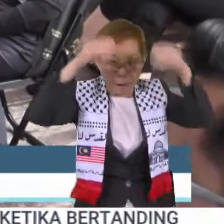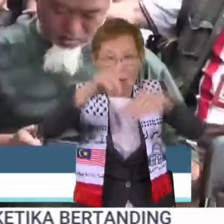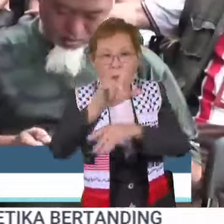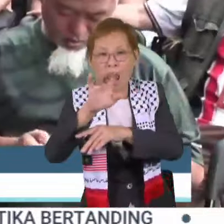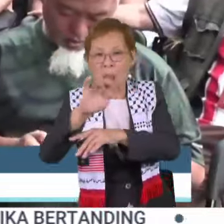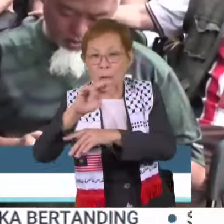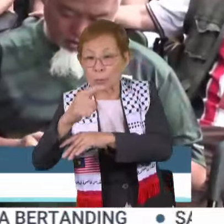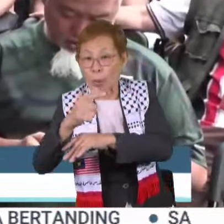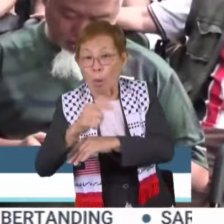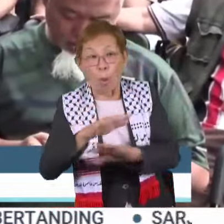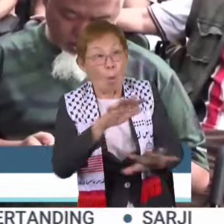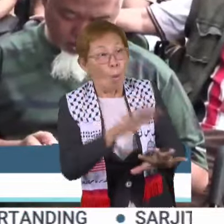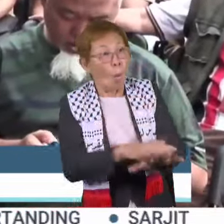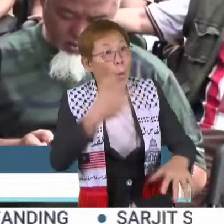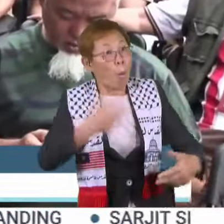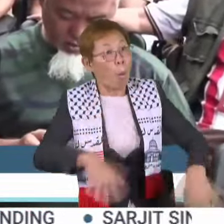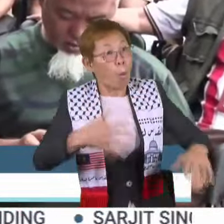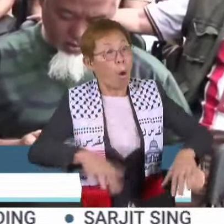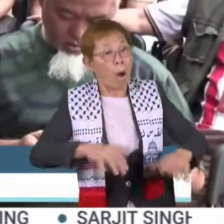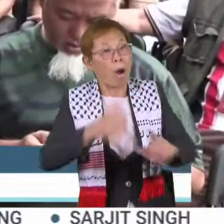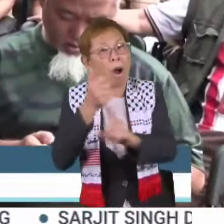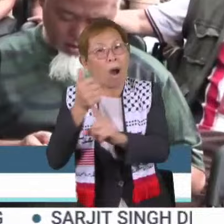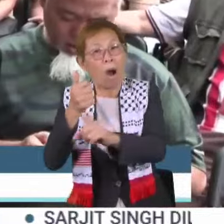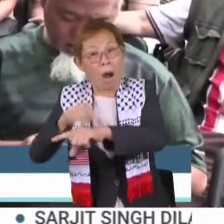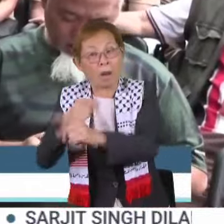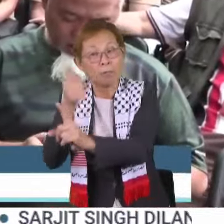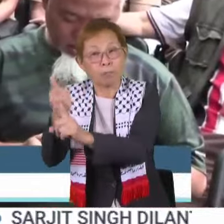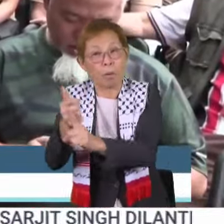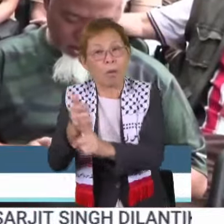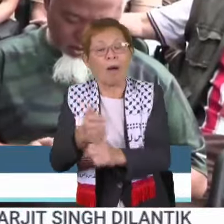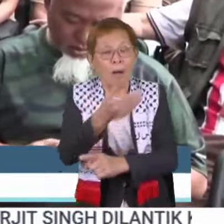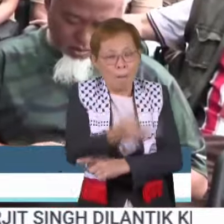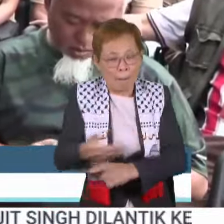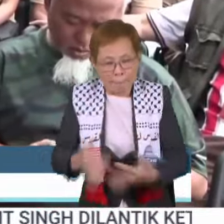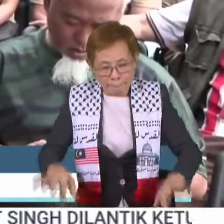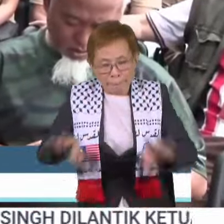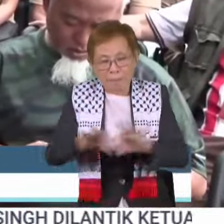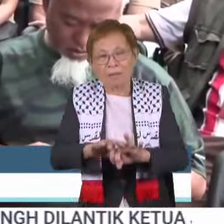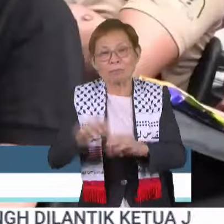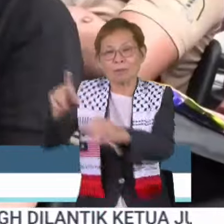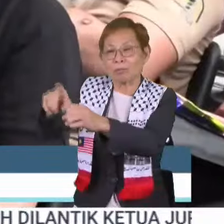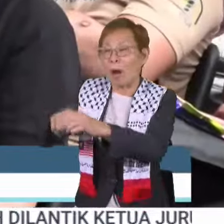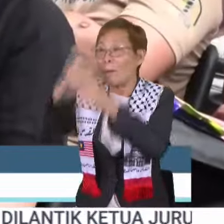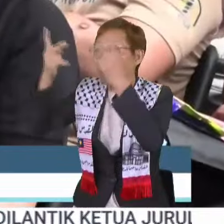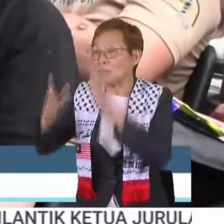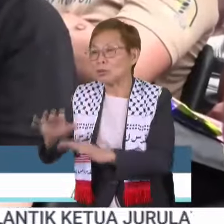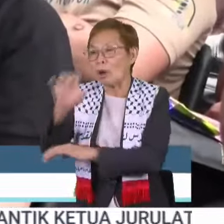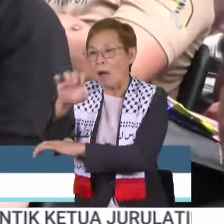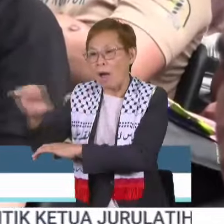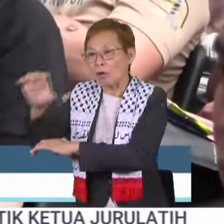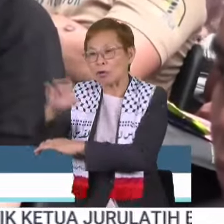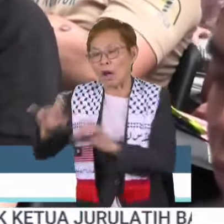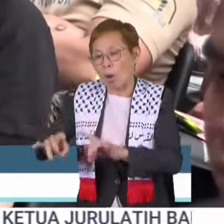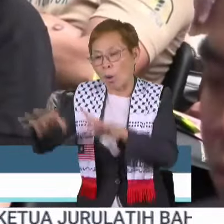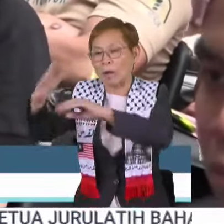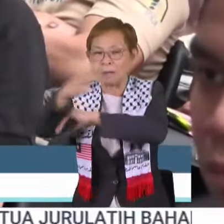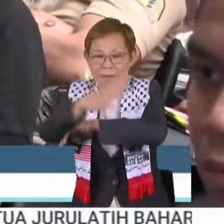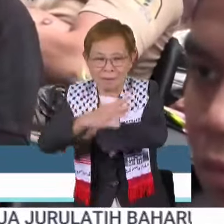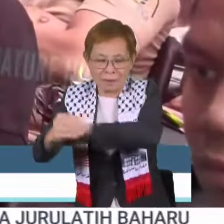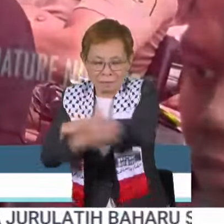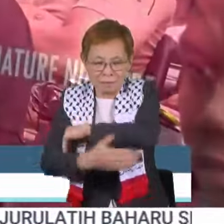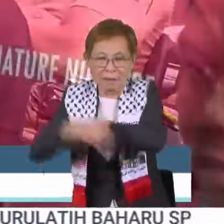Yan kekayaan alam semulajadi negeri tok gajah menjadi aset penting bagi menarik pelancong eropah selain Australia dan negara